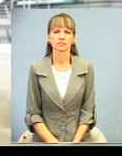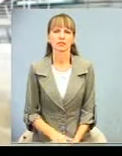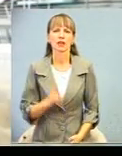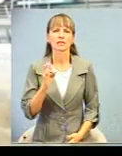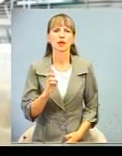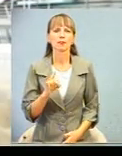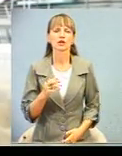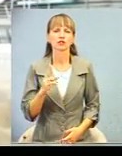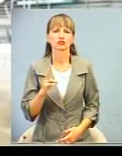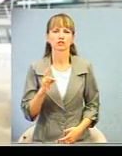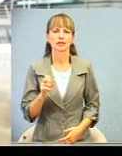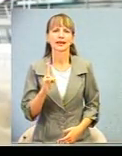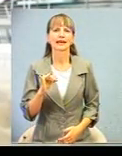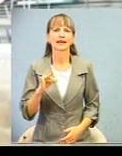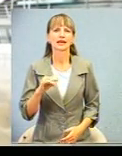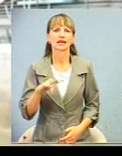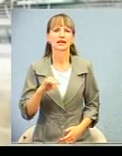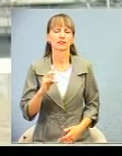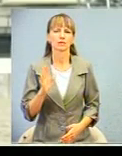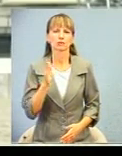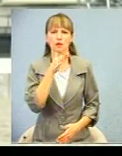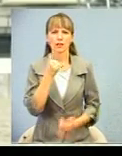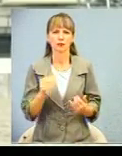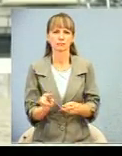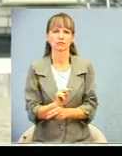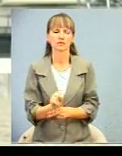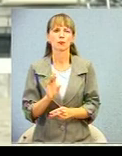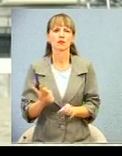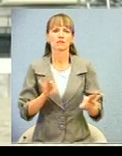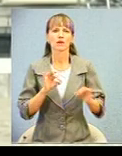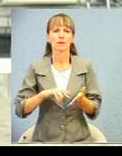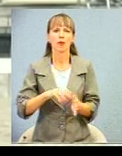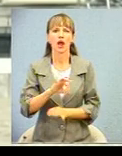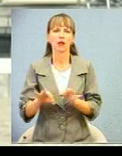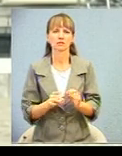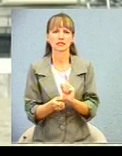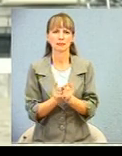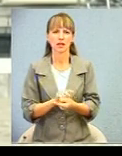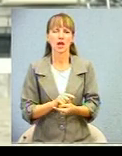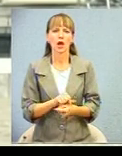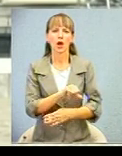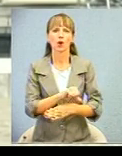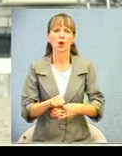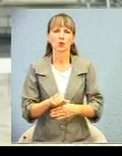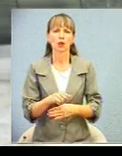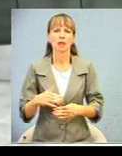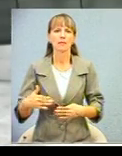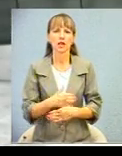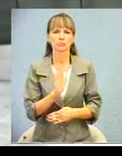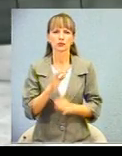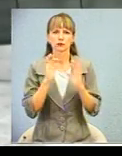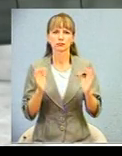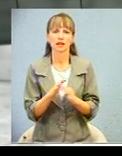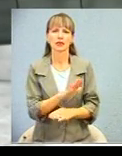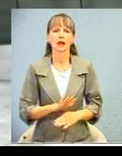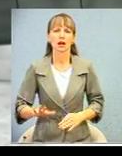Набережну Кирилівки осучаснять. На сайті селищної ради опублікували ескізи обраного проєкту реконструкції. Кордони пляжів буде збережено. Загалом територію